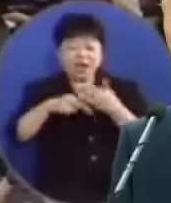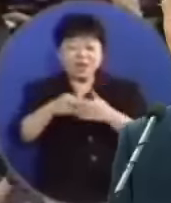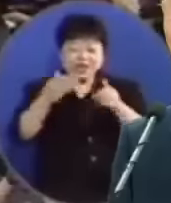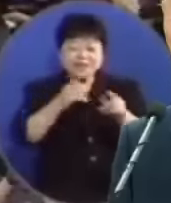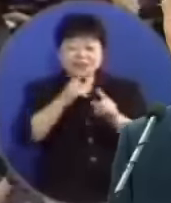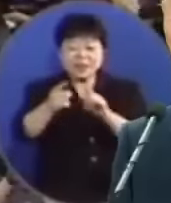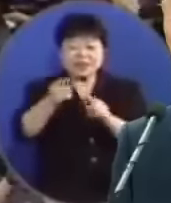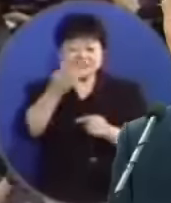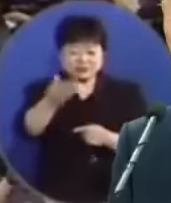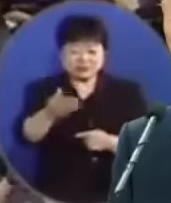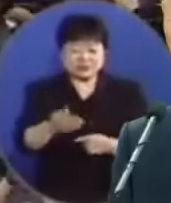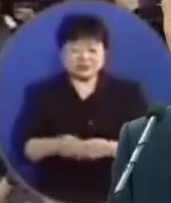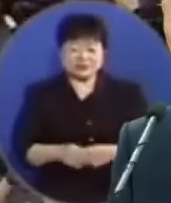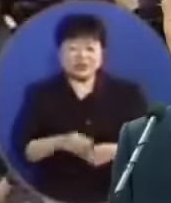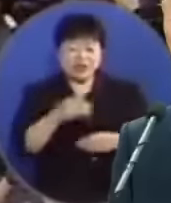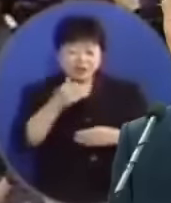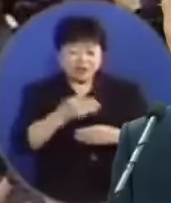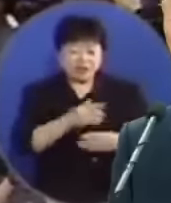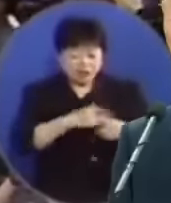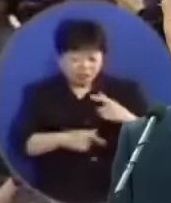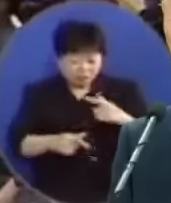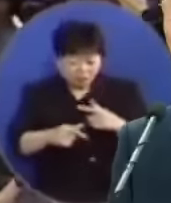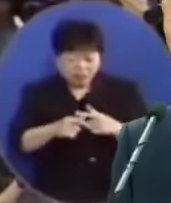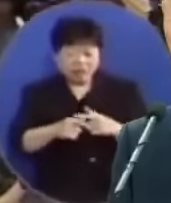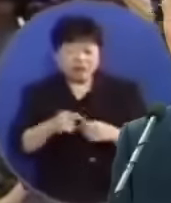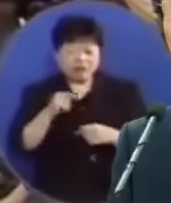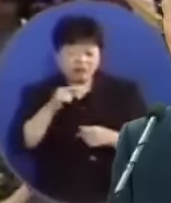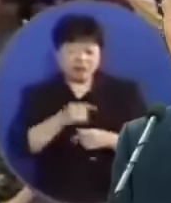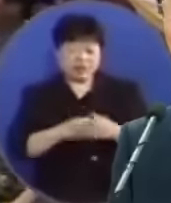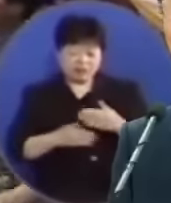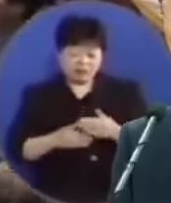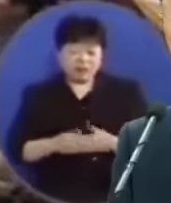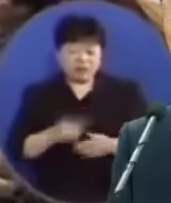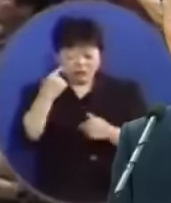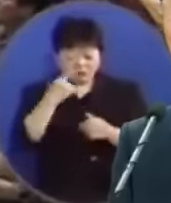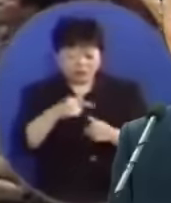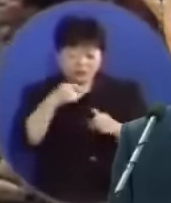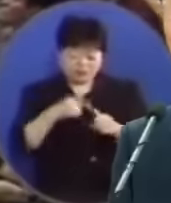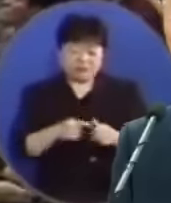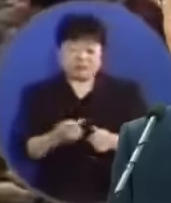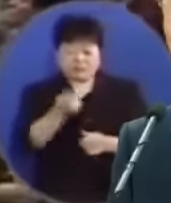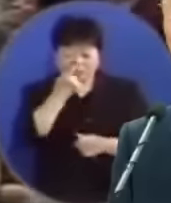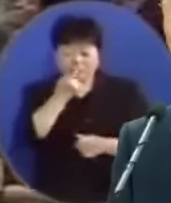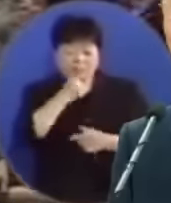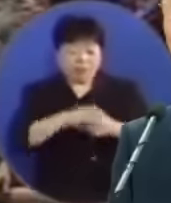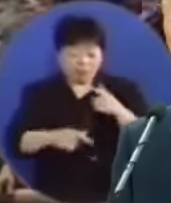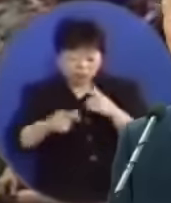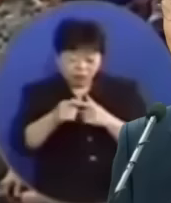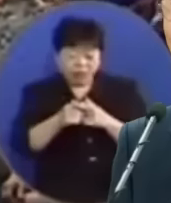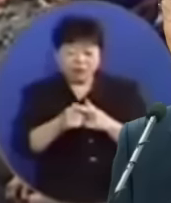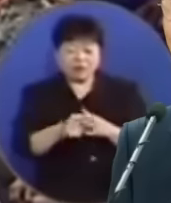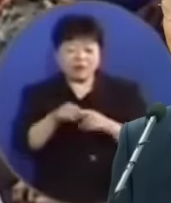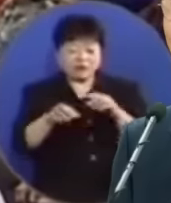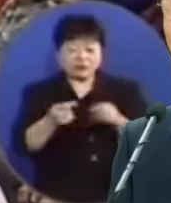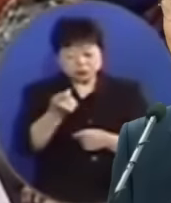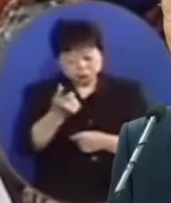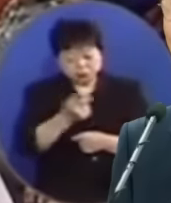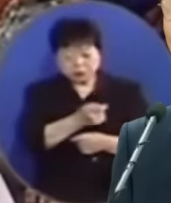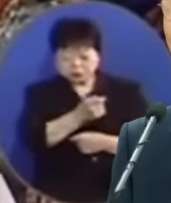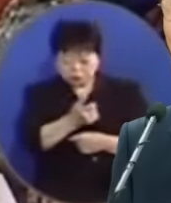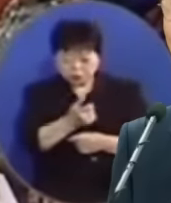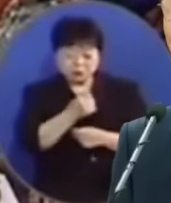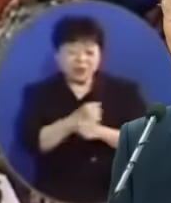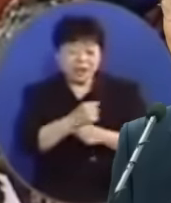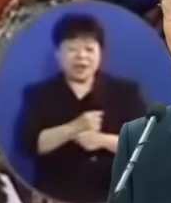그들에게 말씀하실 때 경계에 경계를 더하며 경계에 경계를 더하며 교훈에 교훈을 더하며 교훈에 교훈을 더하고 여기시도 조금 저기시도 조금